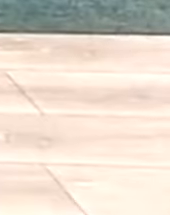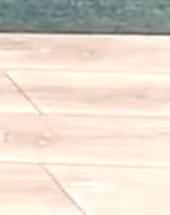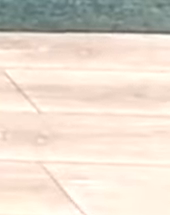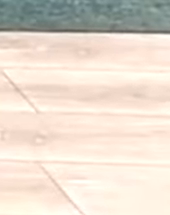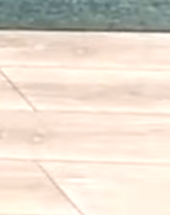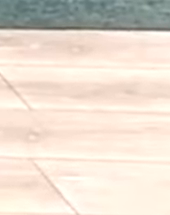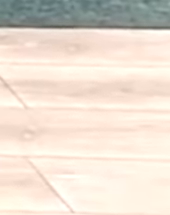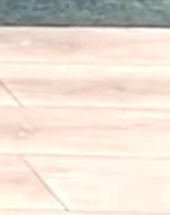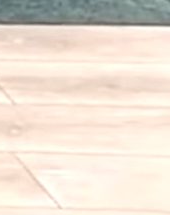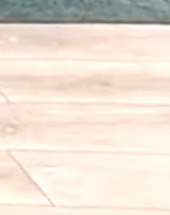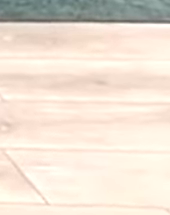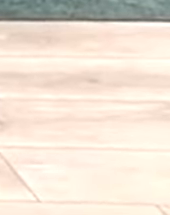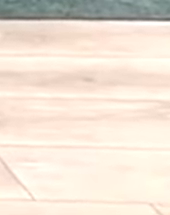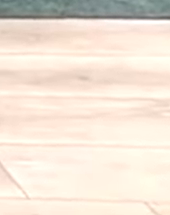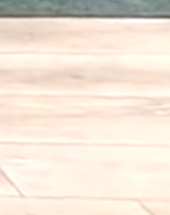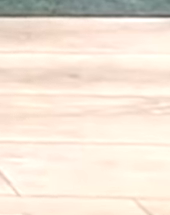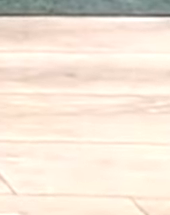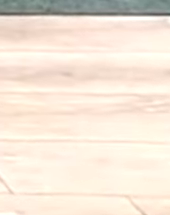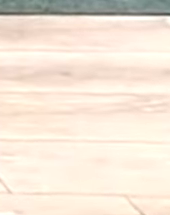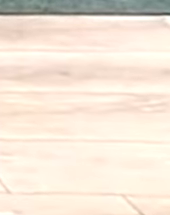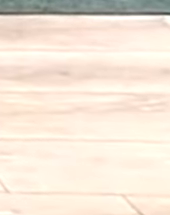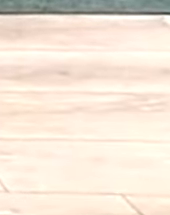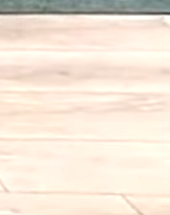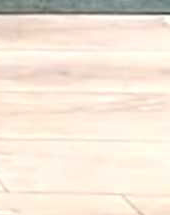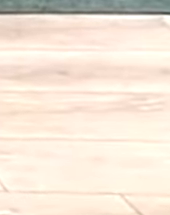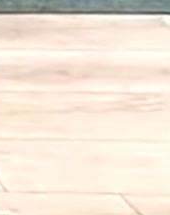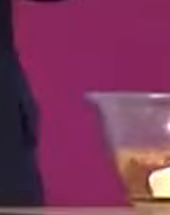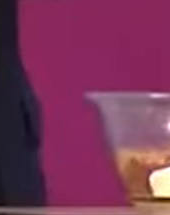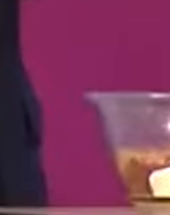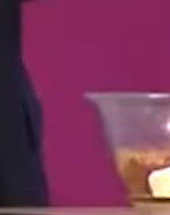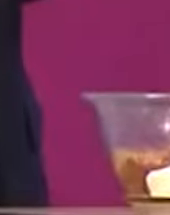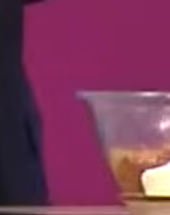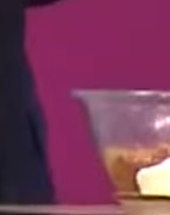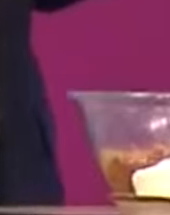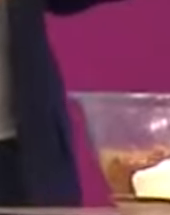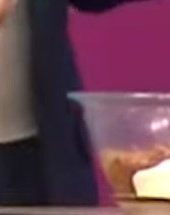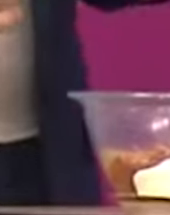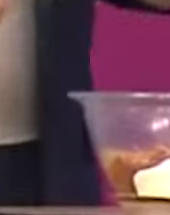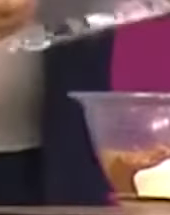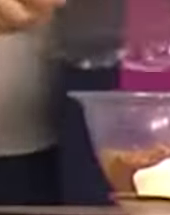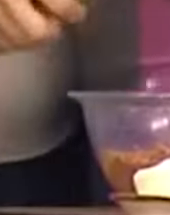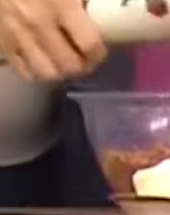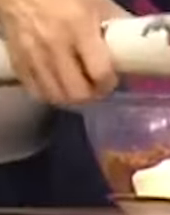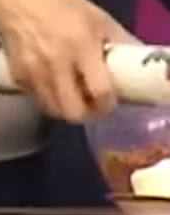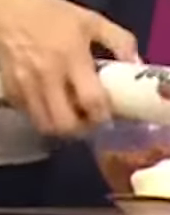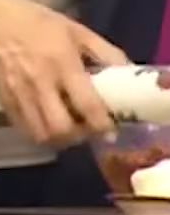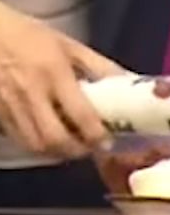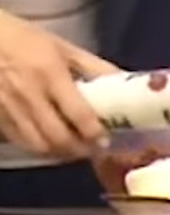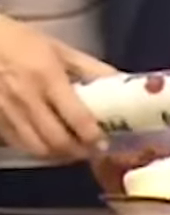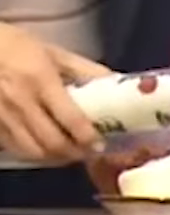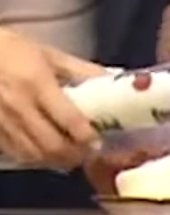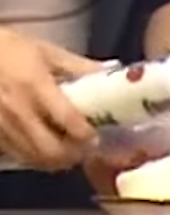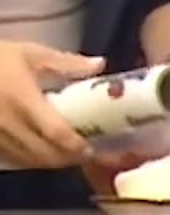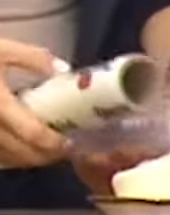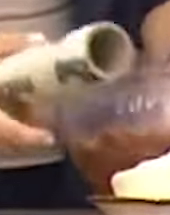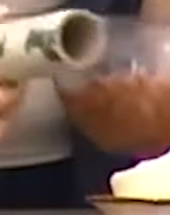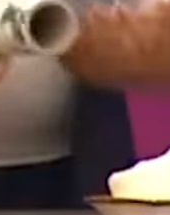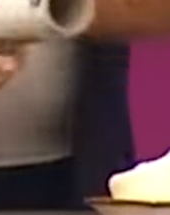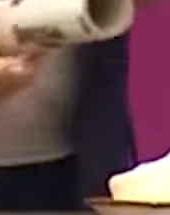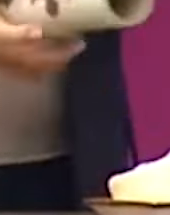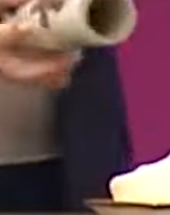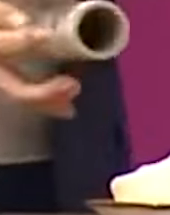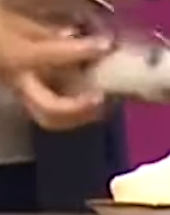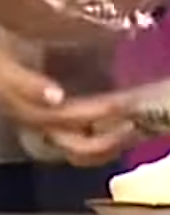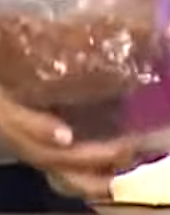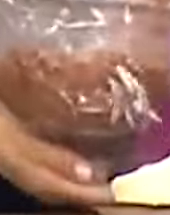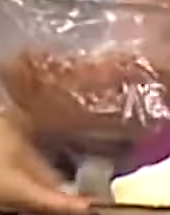kadar. Mikrofonu çarptı. Tamam. Çok yaramazlar yani. Yapacak çocuk sonuçta. Koşma demezsin. Koşar yani.